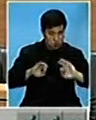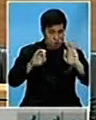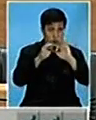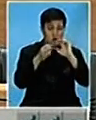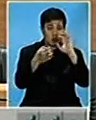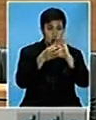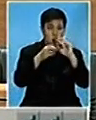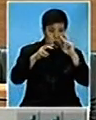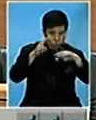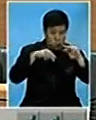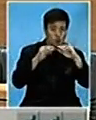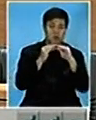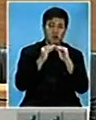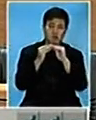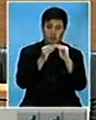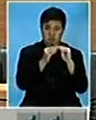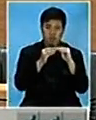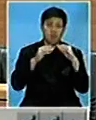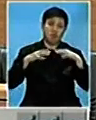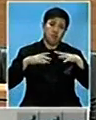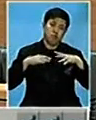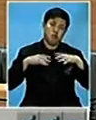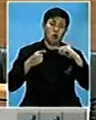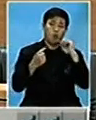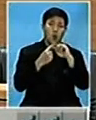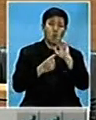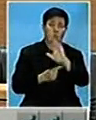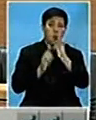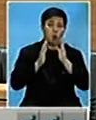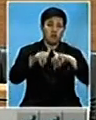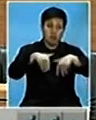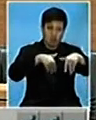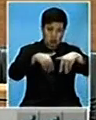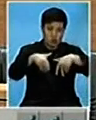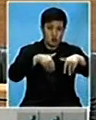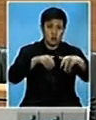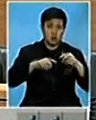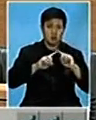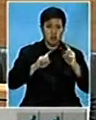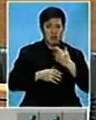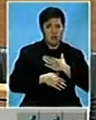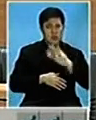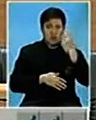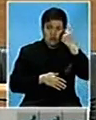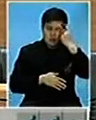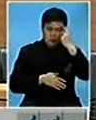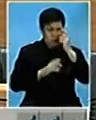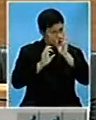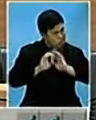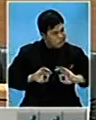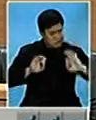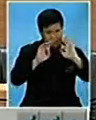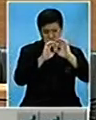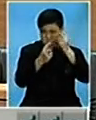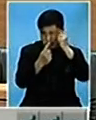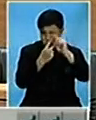ของการคุ้มครองสิทธิและเสรีภาพของประชาชนด้วยแต่ผมคิดว่าประเด็นที่เป็นเรื่องใหญ่